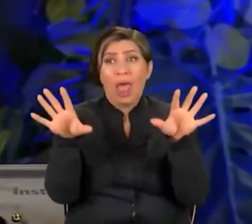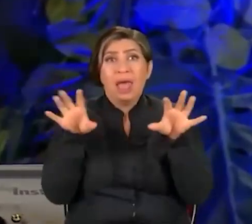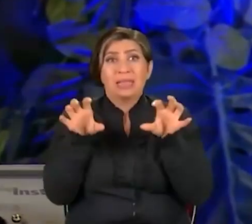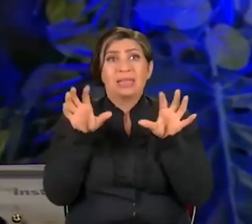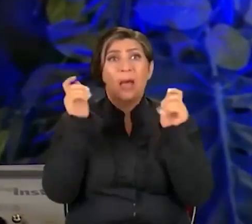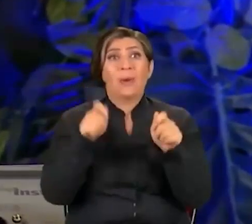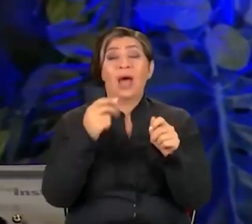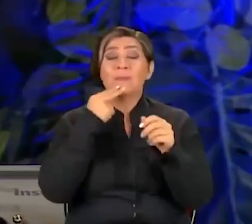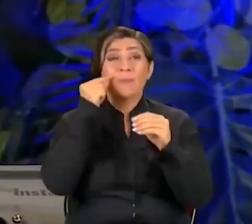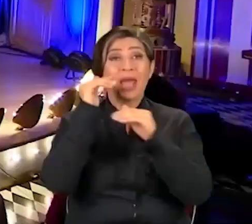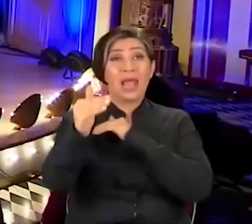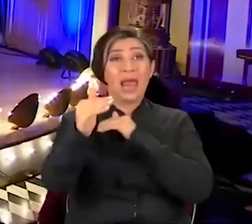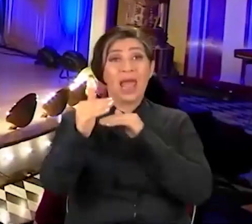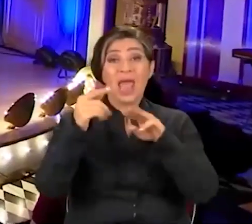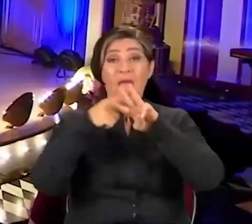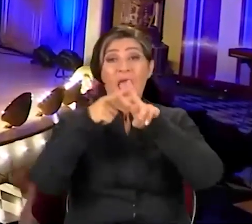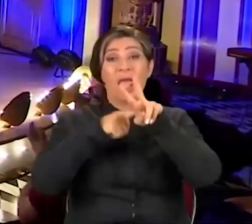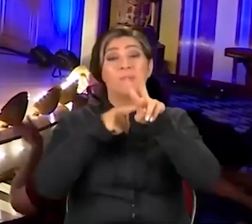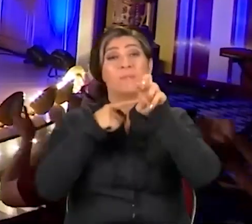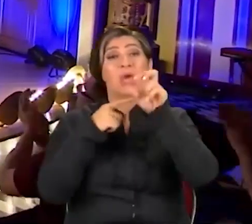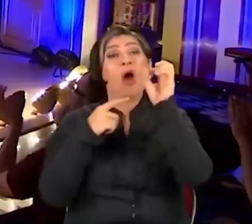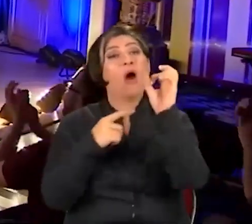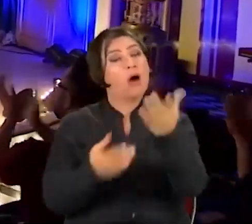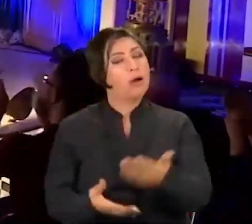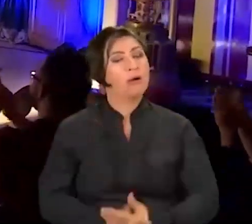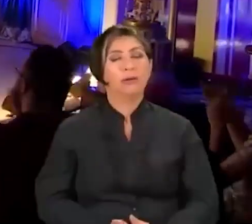adam gelecek. Hanımlar, beyler, APO!